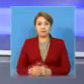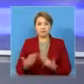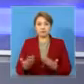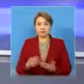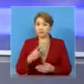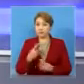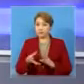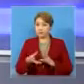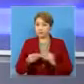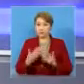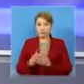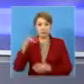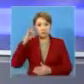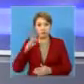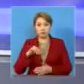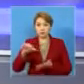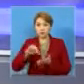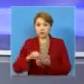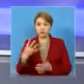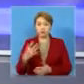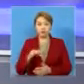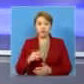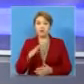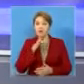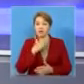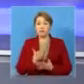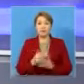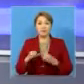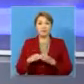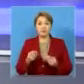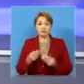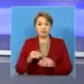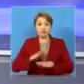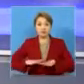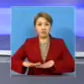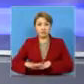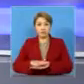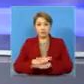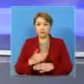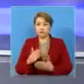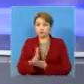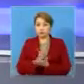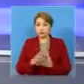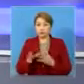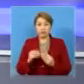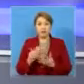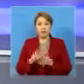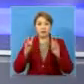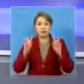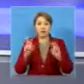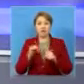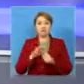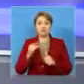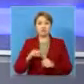А теперь рассмотрим подробнее. Казахстан участвует в 4-летнем проекте, финансируемом Европейским Союзом. Инициатива называется